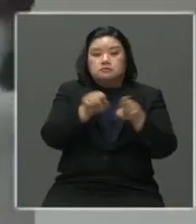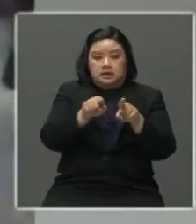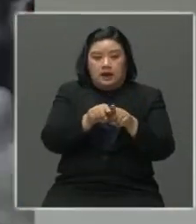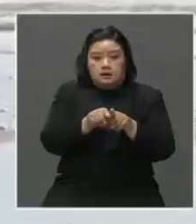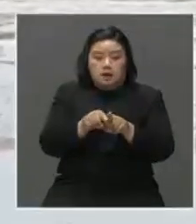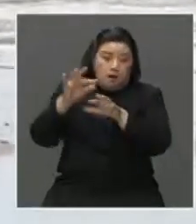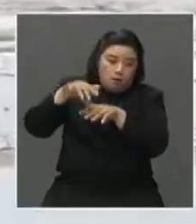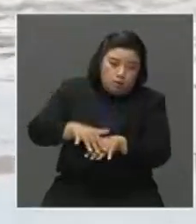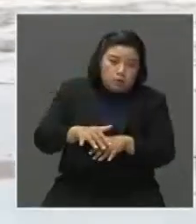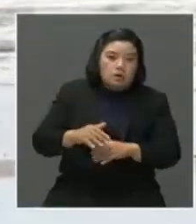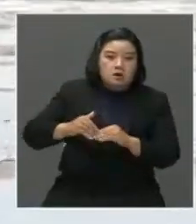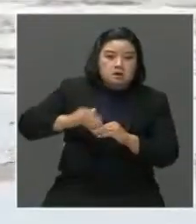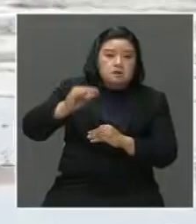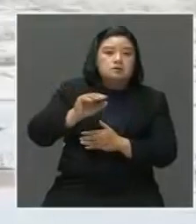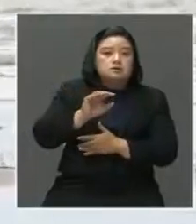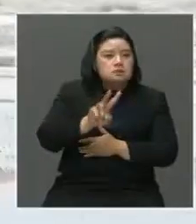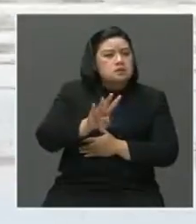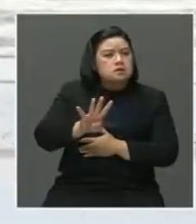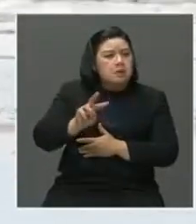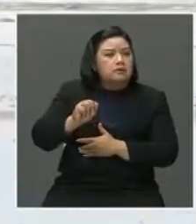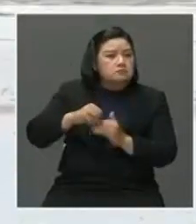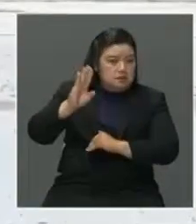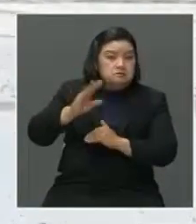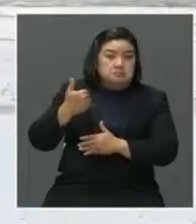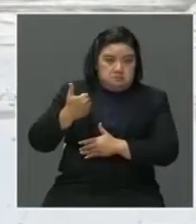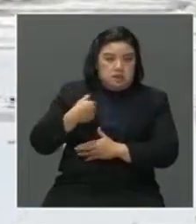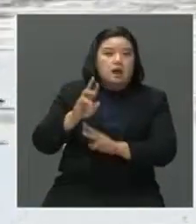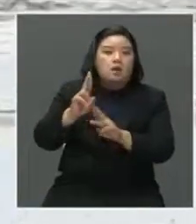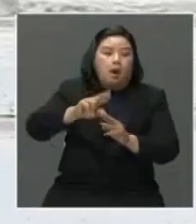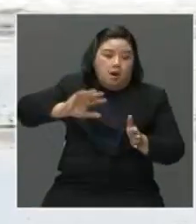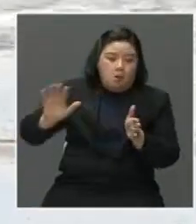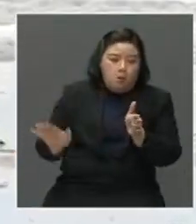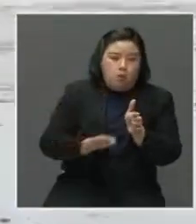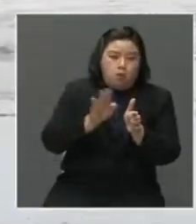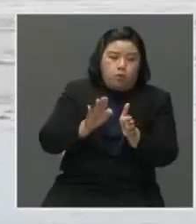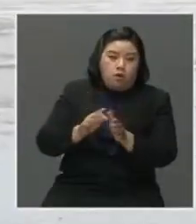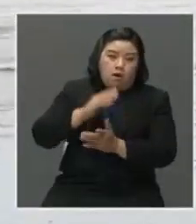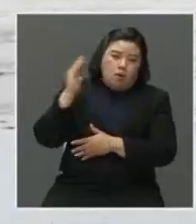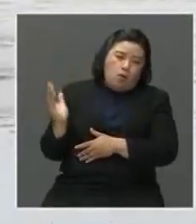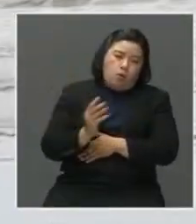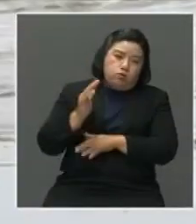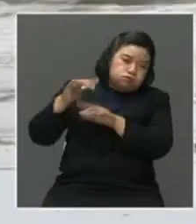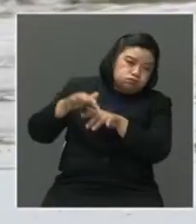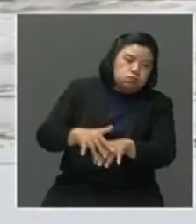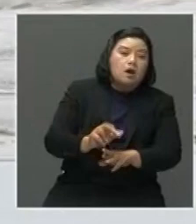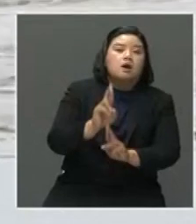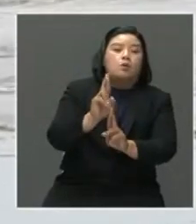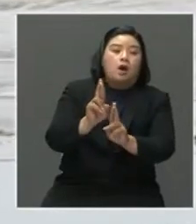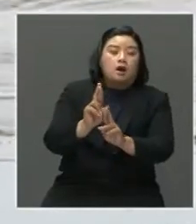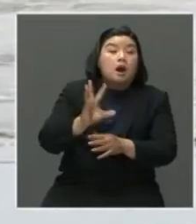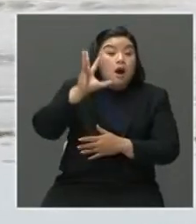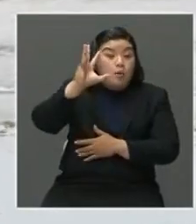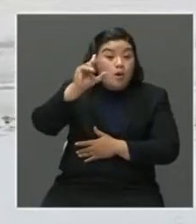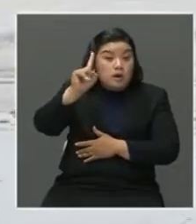ด้วยกันประชาชนก็ต้องระวังอันตรายเพราะว่าบางจุดจะมีคลื่นลมแรงด้วยค่ะส่วนสถานการณ์ในวันพรุ่งนี้นะคะคาดว่าพื้น